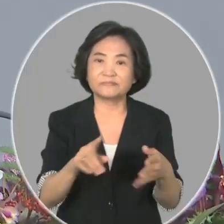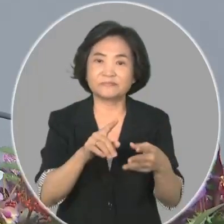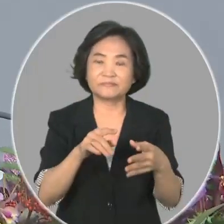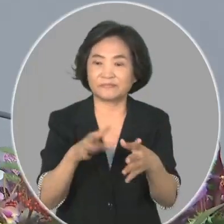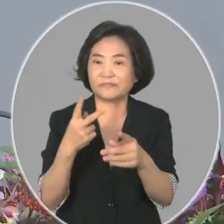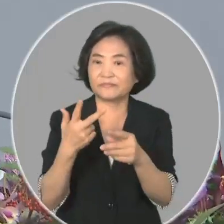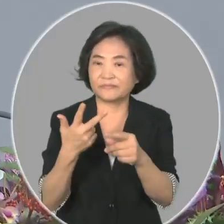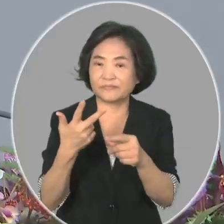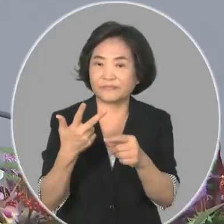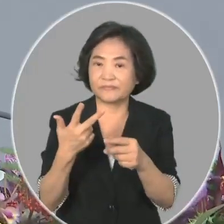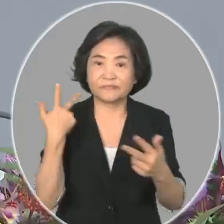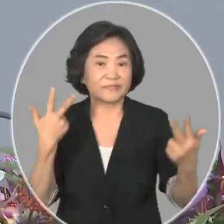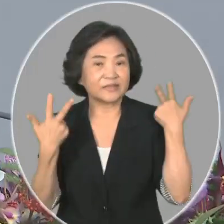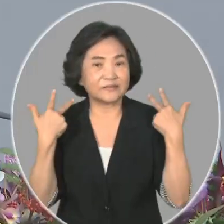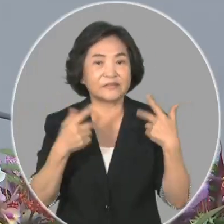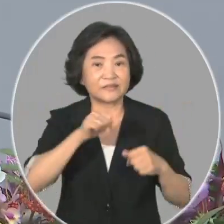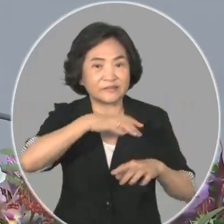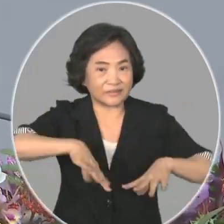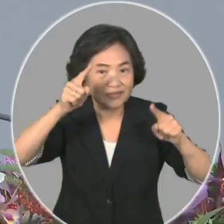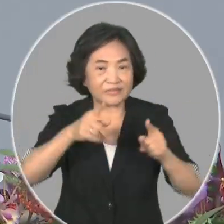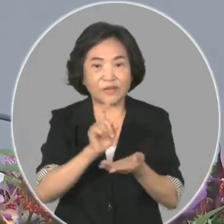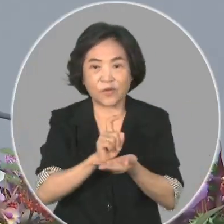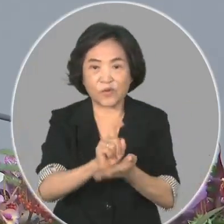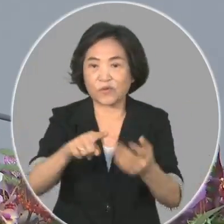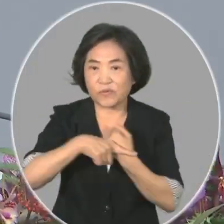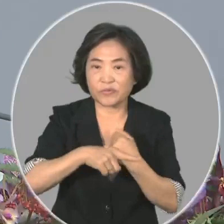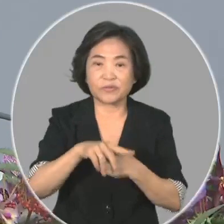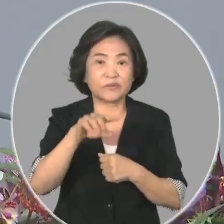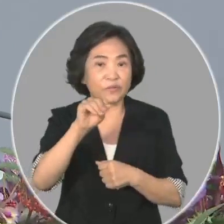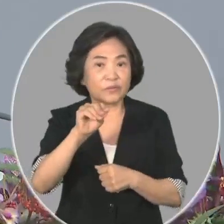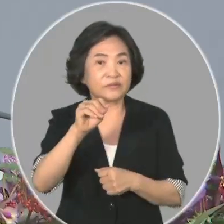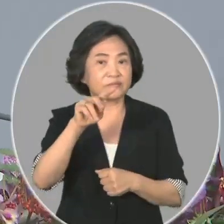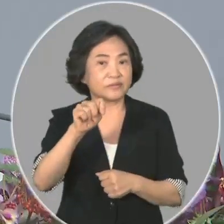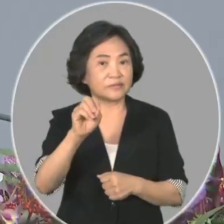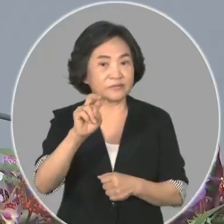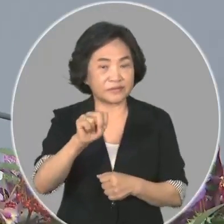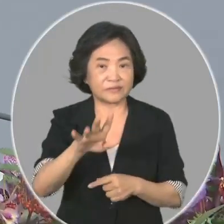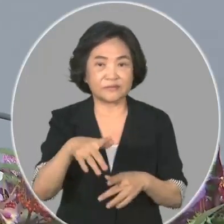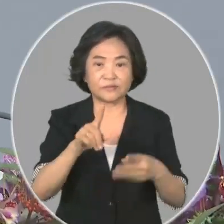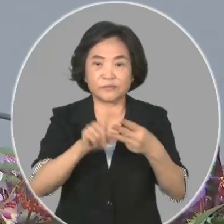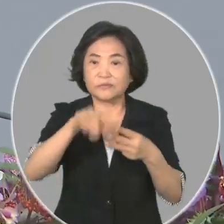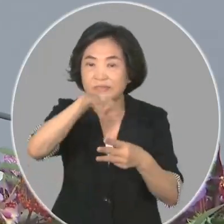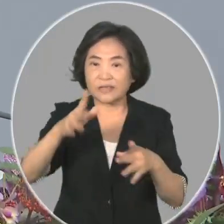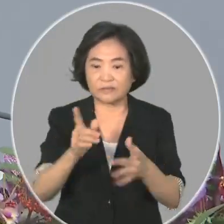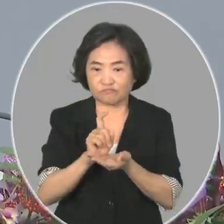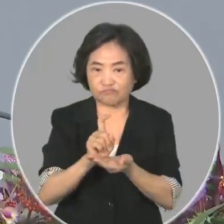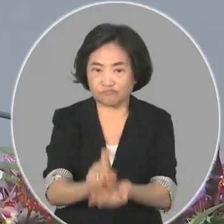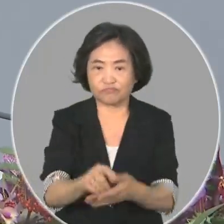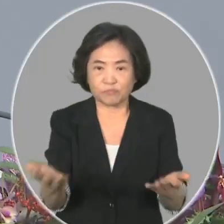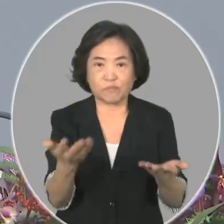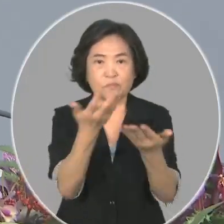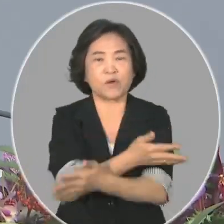前，台湾第一艘自主研发建造万吨级的玉山军舰正式交舰，还有刚